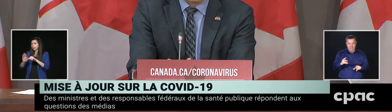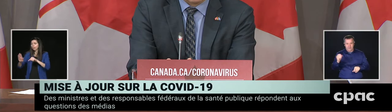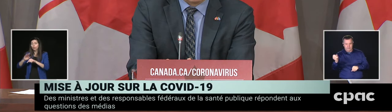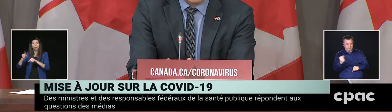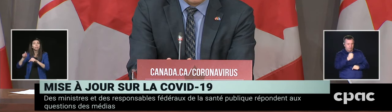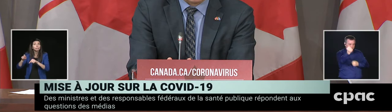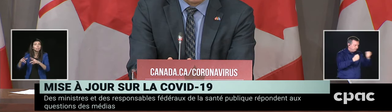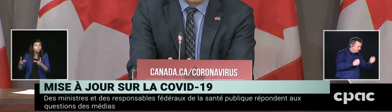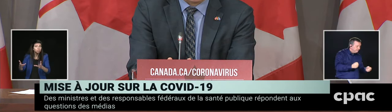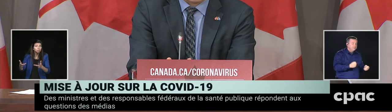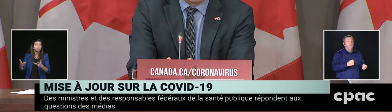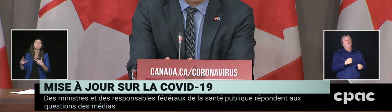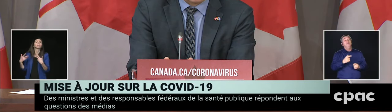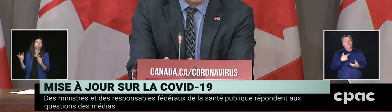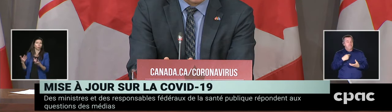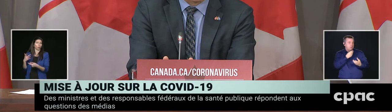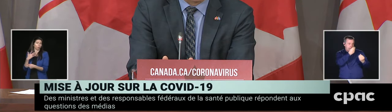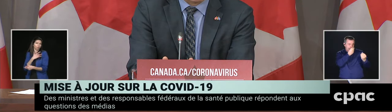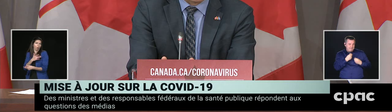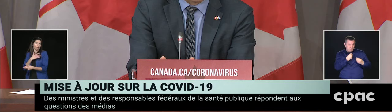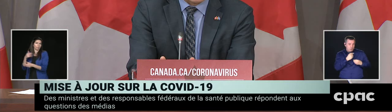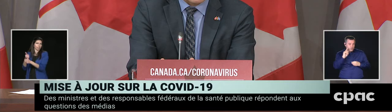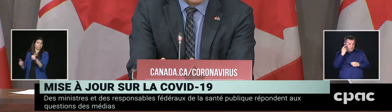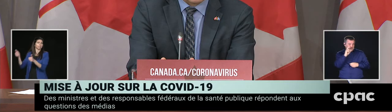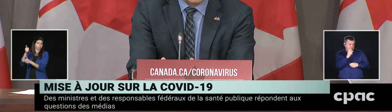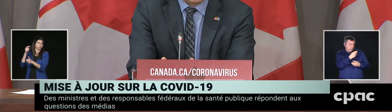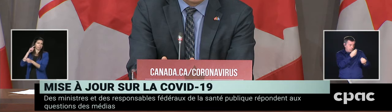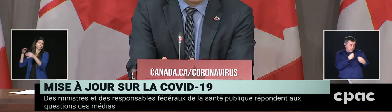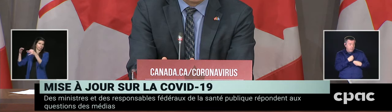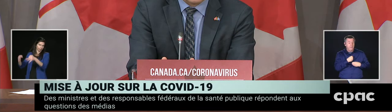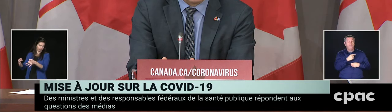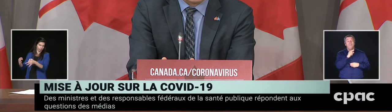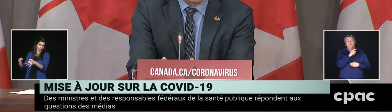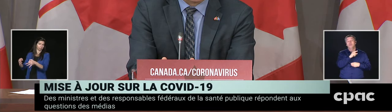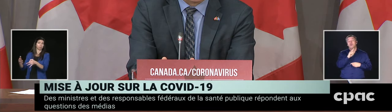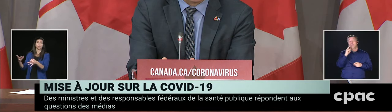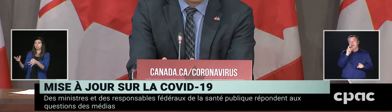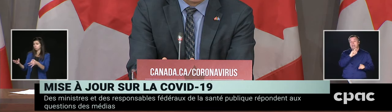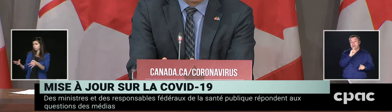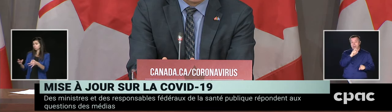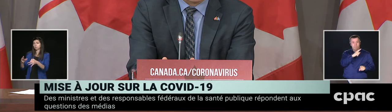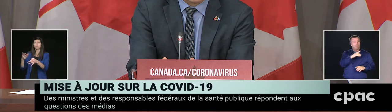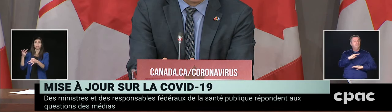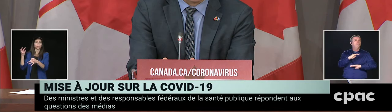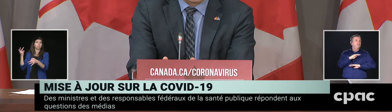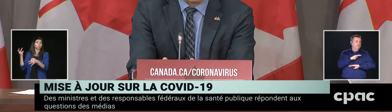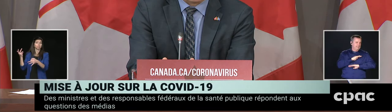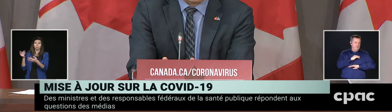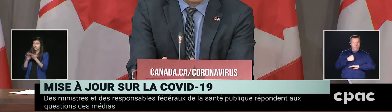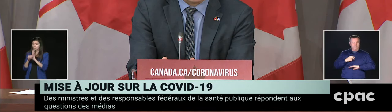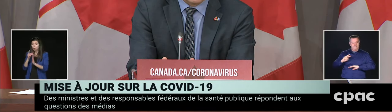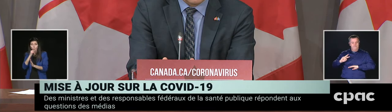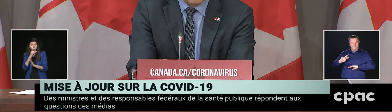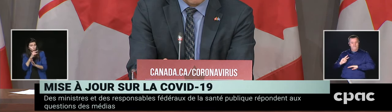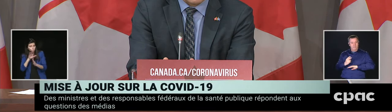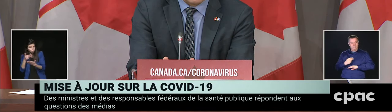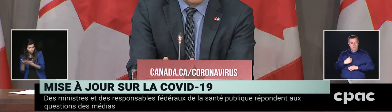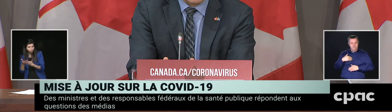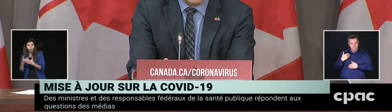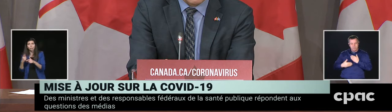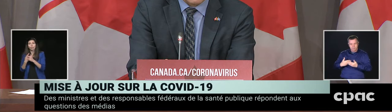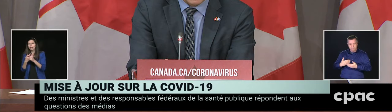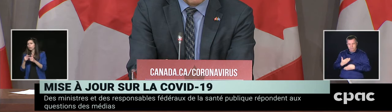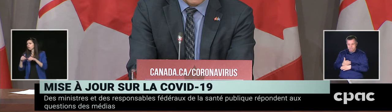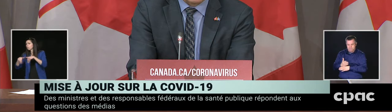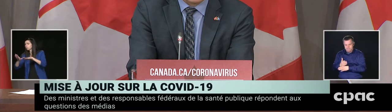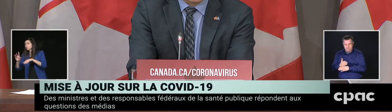avons du gouvernement du Québec, c'est que le gouvernement du Québec est satisfait de la vitesse et de l'efficacité avec laquelle ce